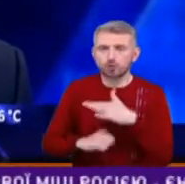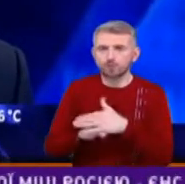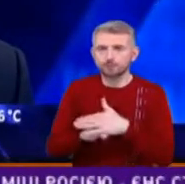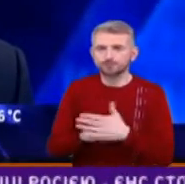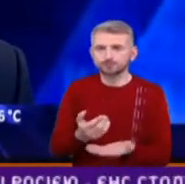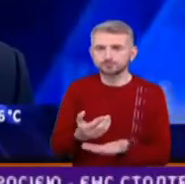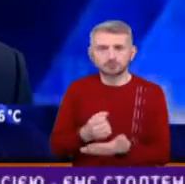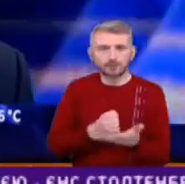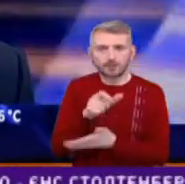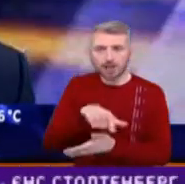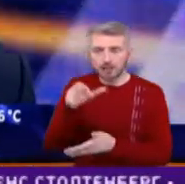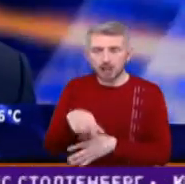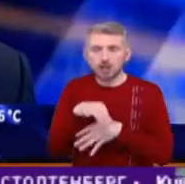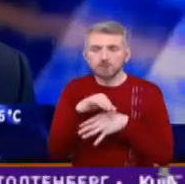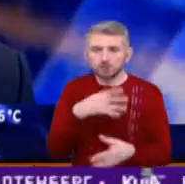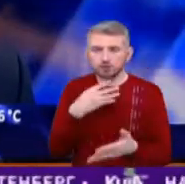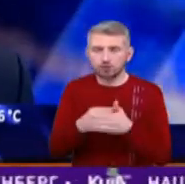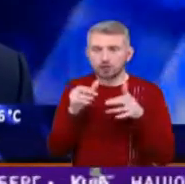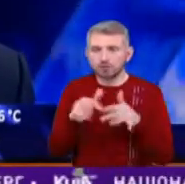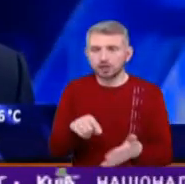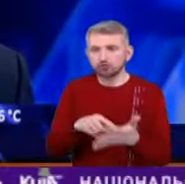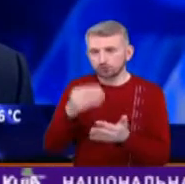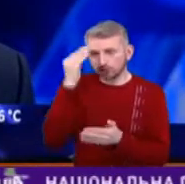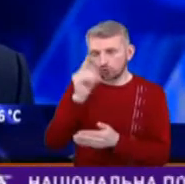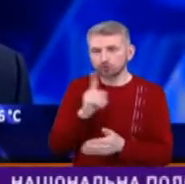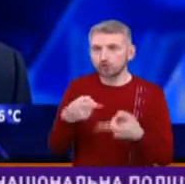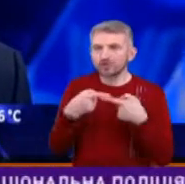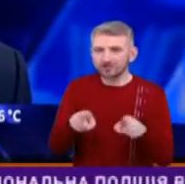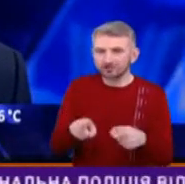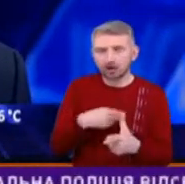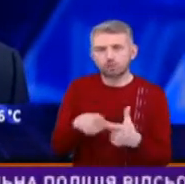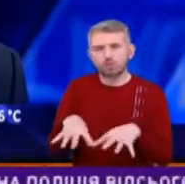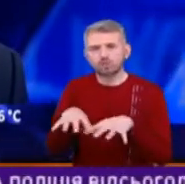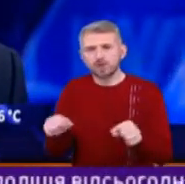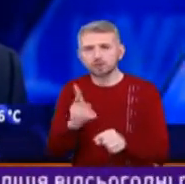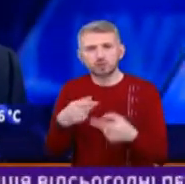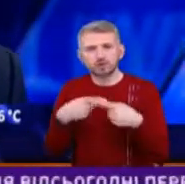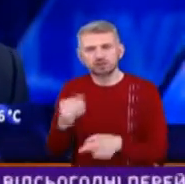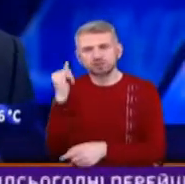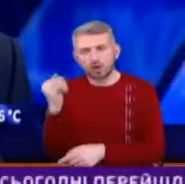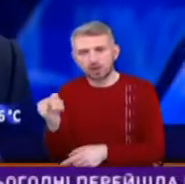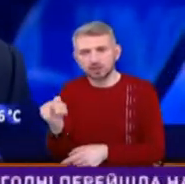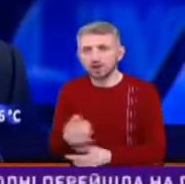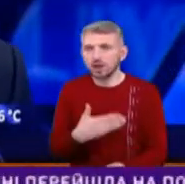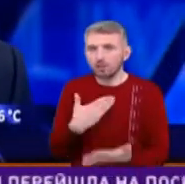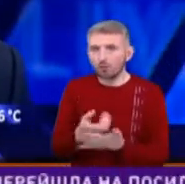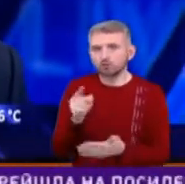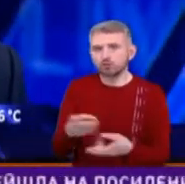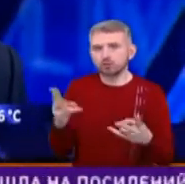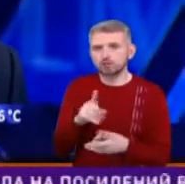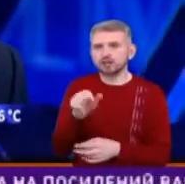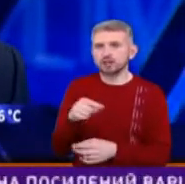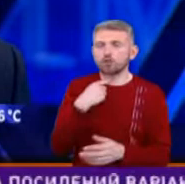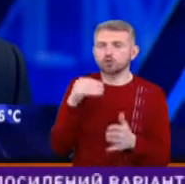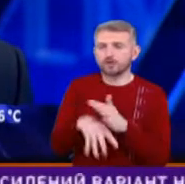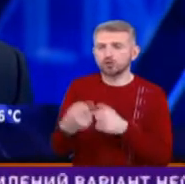от кандидати ведуть свою кампанію з точки зору, що інші, або там влада, чи хтось інший поганий, І от тому треба за них голосувати,